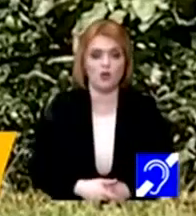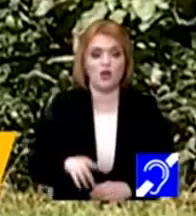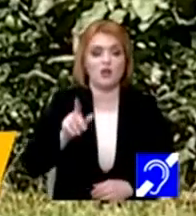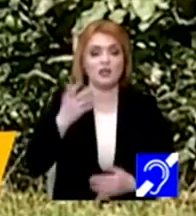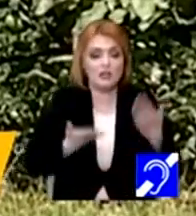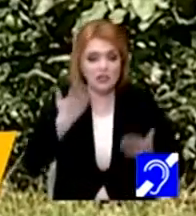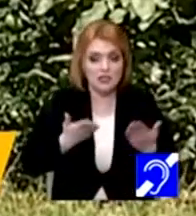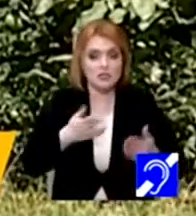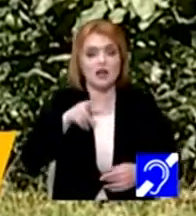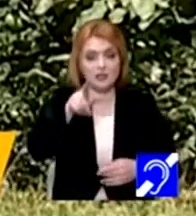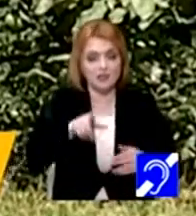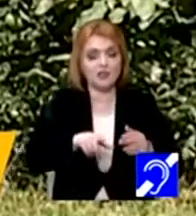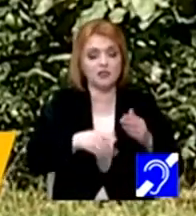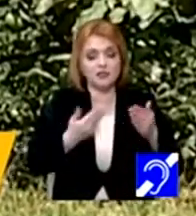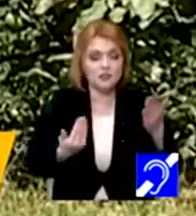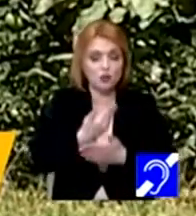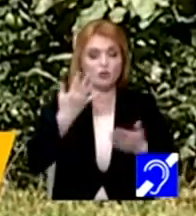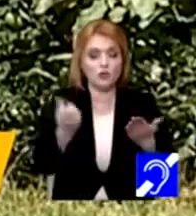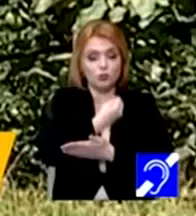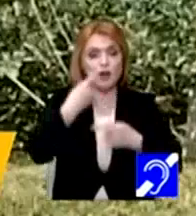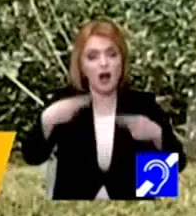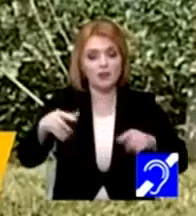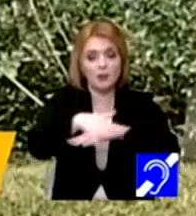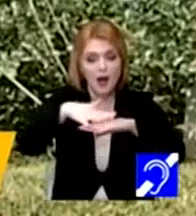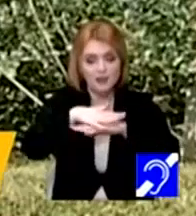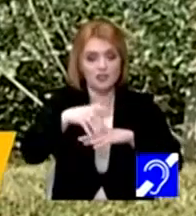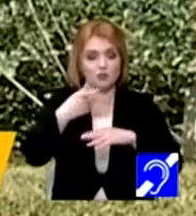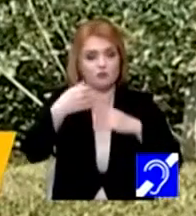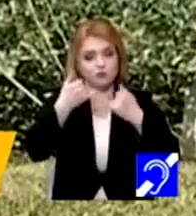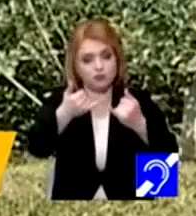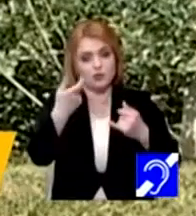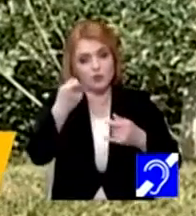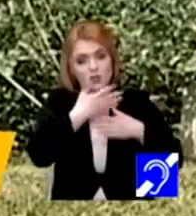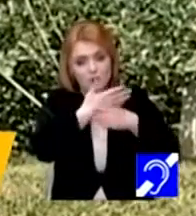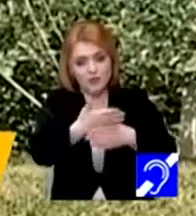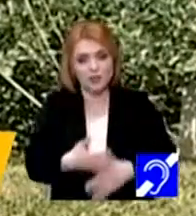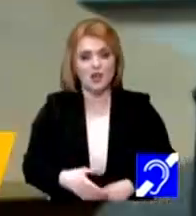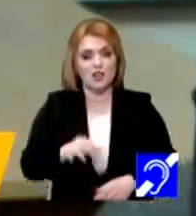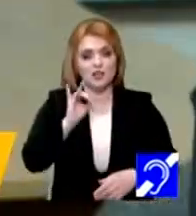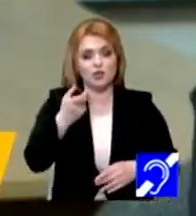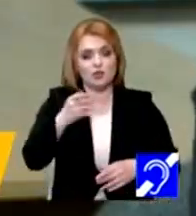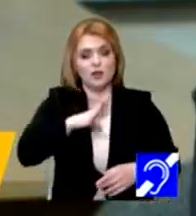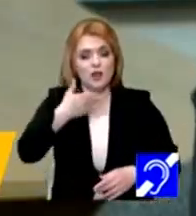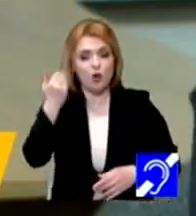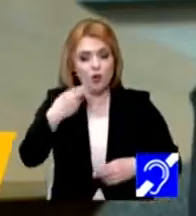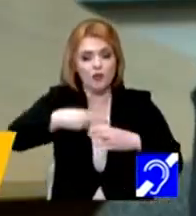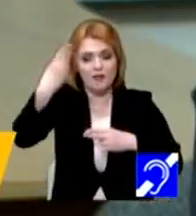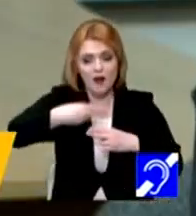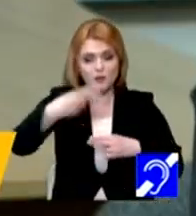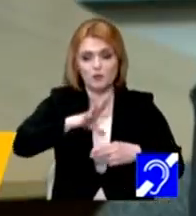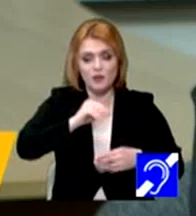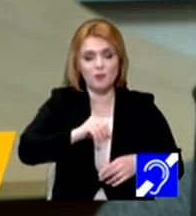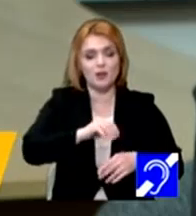să fie făcut un coridor verde cu România, pentru ca produsele perisabile să nu stea câte 3-4 zile în vamă. Pe Ucraina, de grabă, nu o să